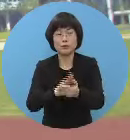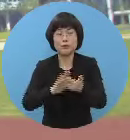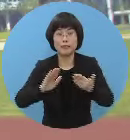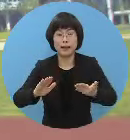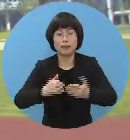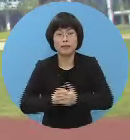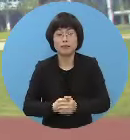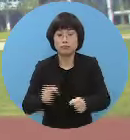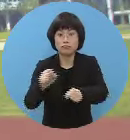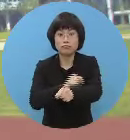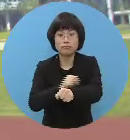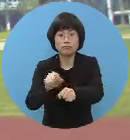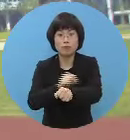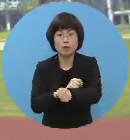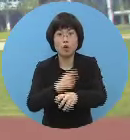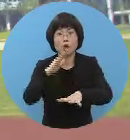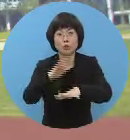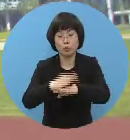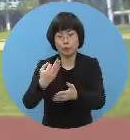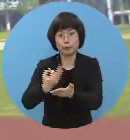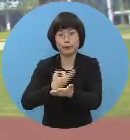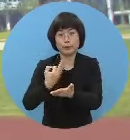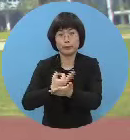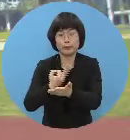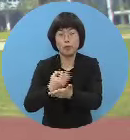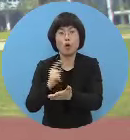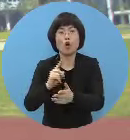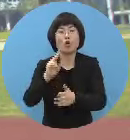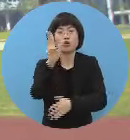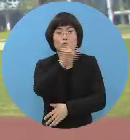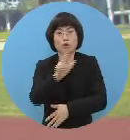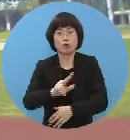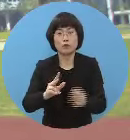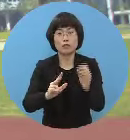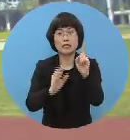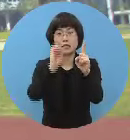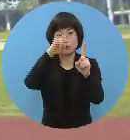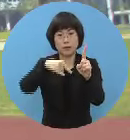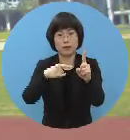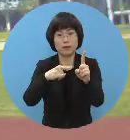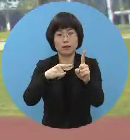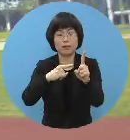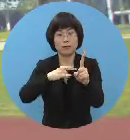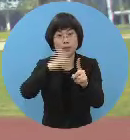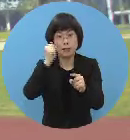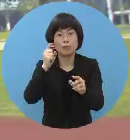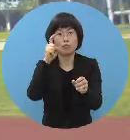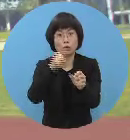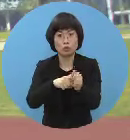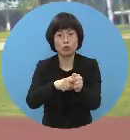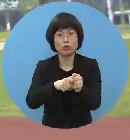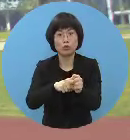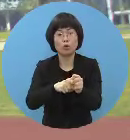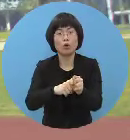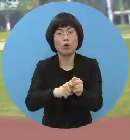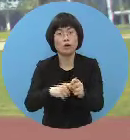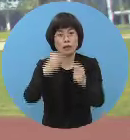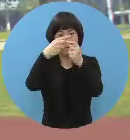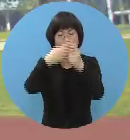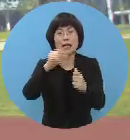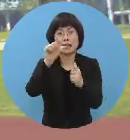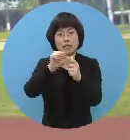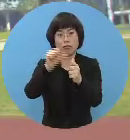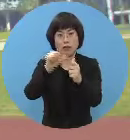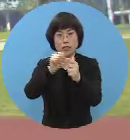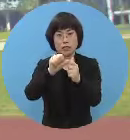있습니다. 특히 농업소득 전국 1위 달성을 위해 우리 농업기술원에서는 다음 다섯 가지를